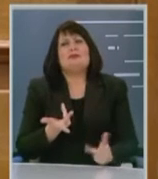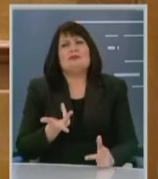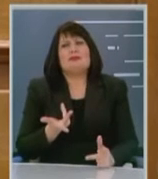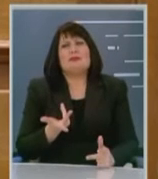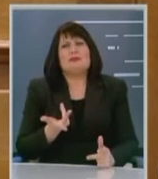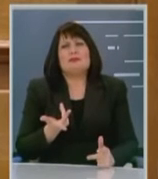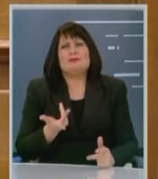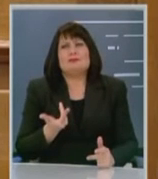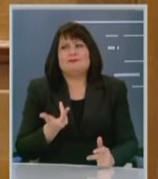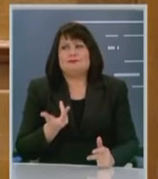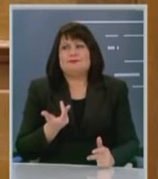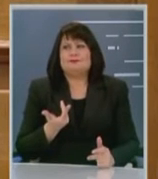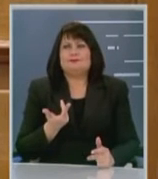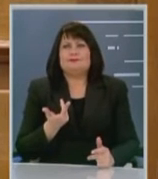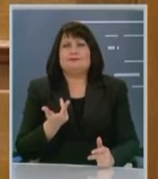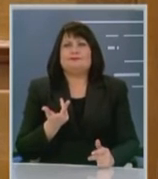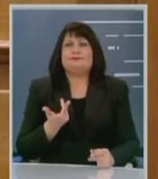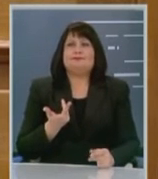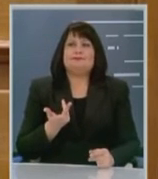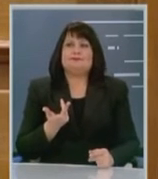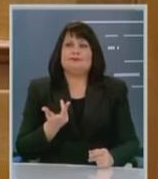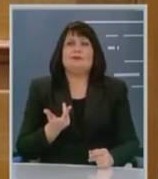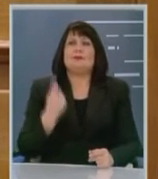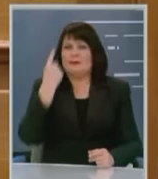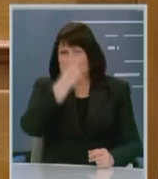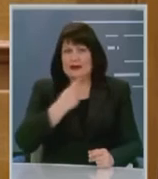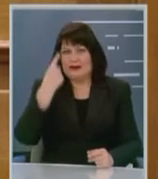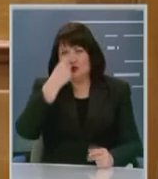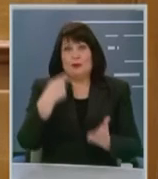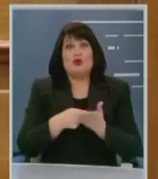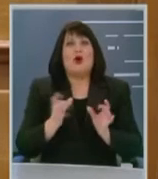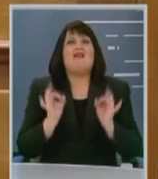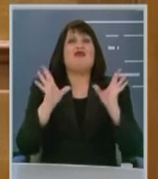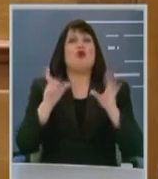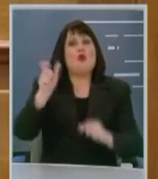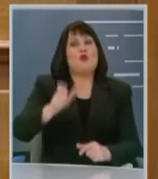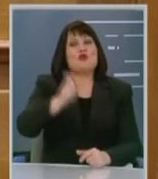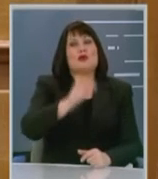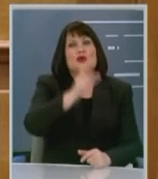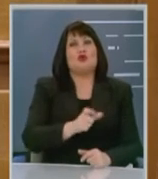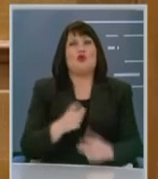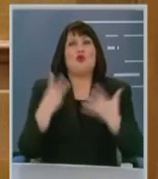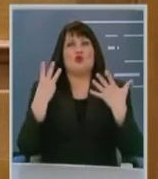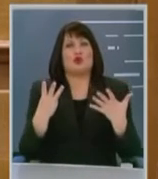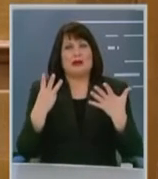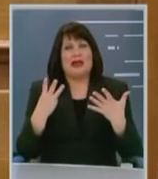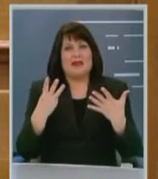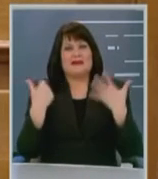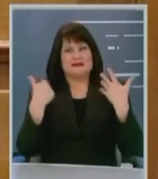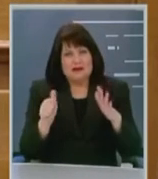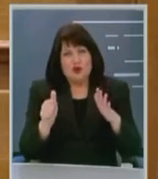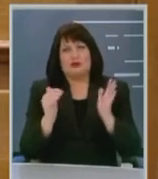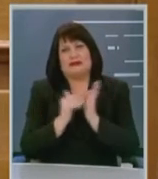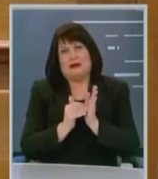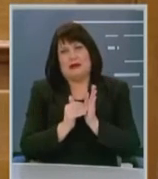από την καθιέρωση του ατομικού αφορολογήτου ορίου των 8.630,